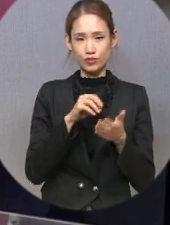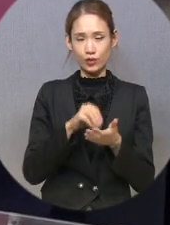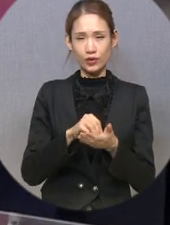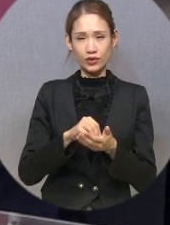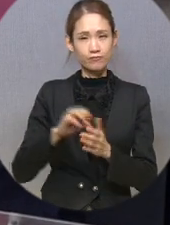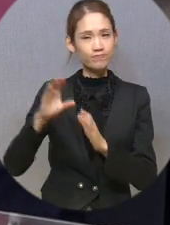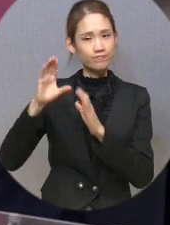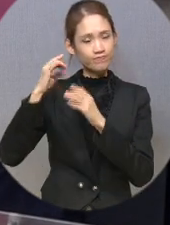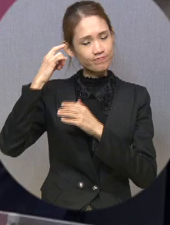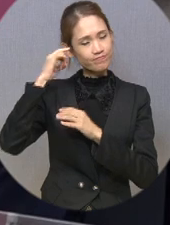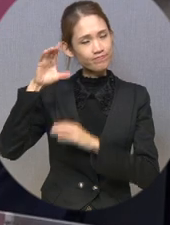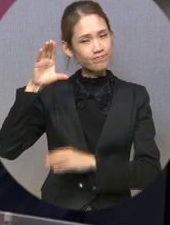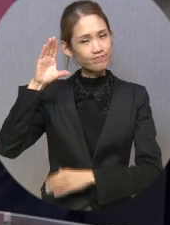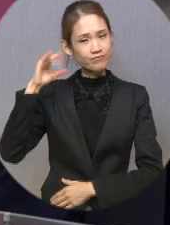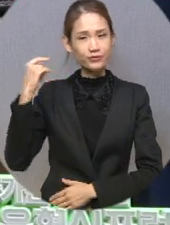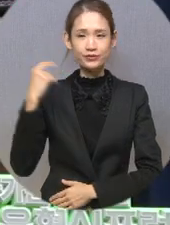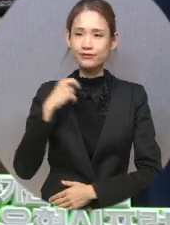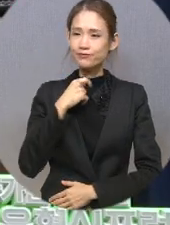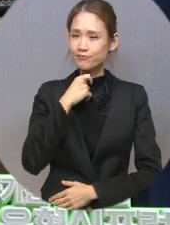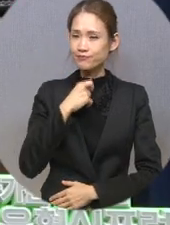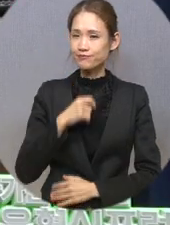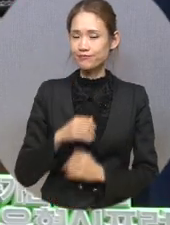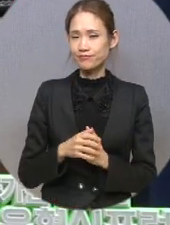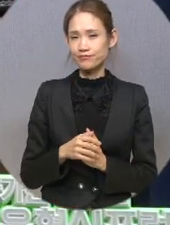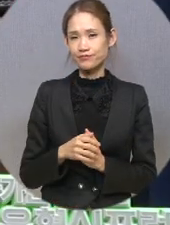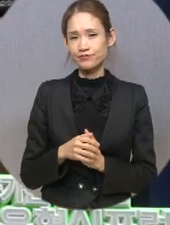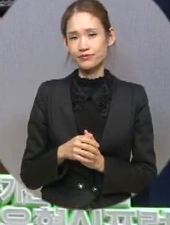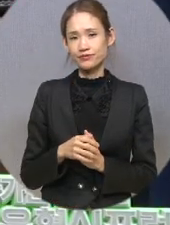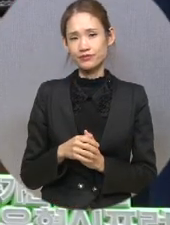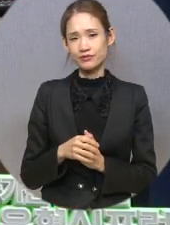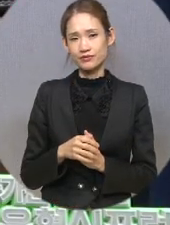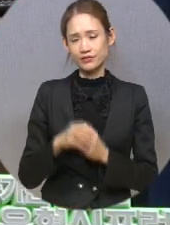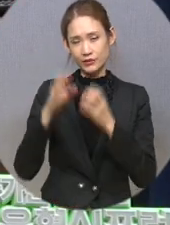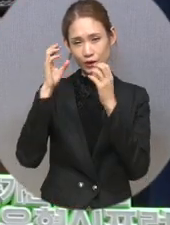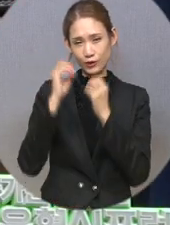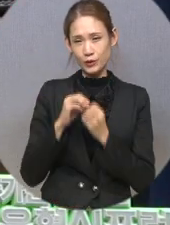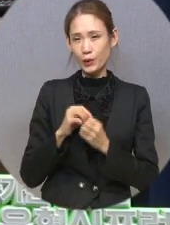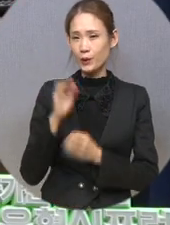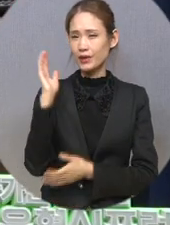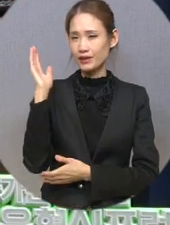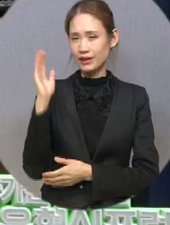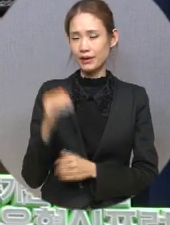좀 말씀해 보시겠어요? 뭐 우리 속담에